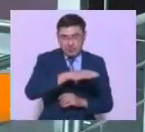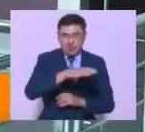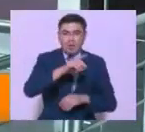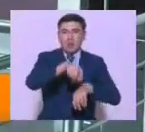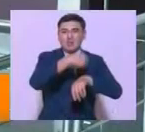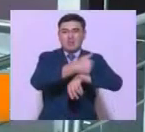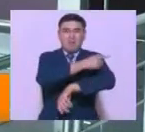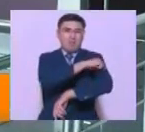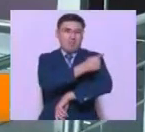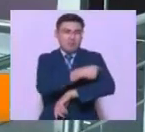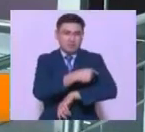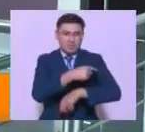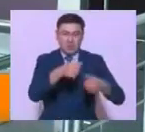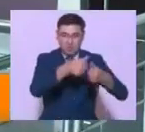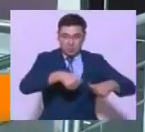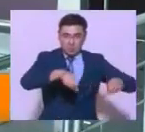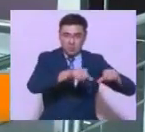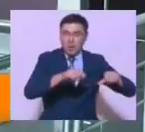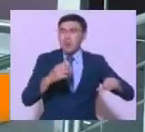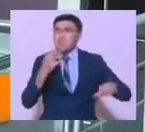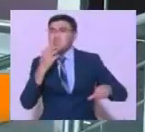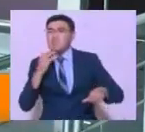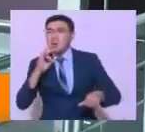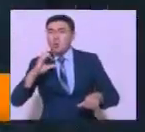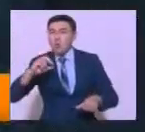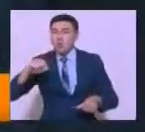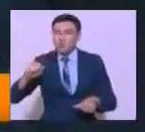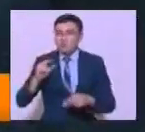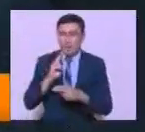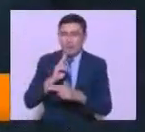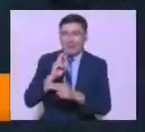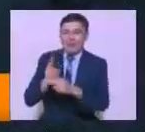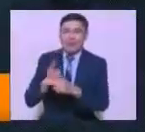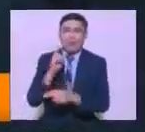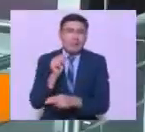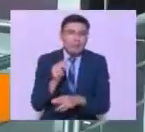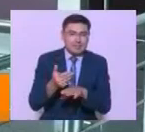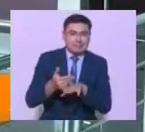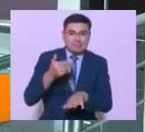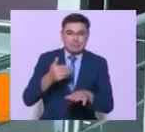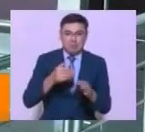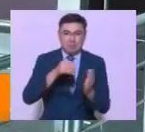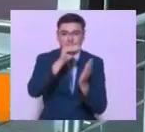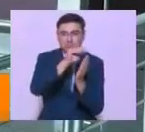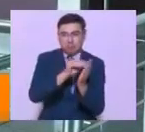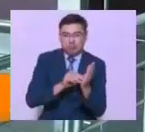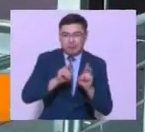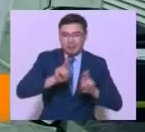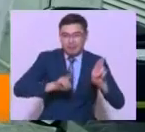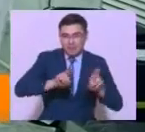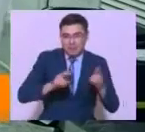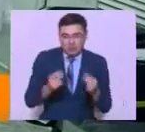санитарлық дәрігерінің осы маймыл шешегінің әкелінінің таралуының алдын алу бойынша қаулысы шығып, сол қаулыға сәйкес осы оқу жаттығудың бәрі жүргізіліп